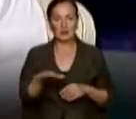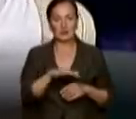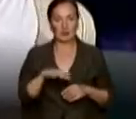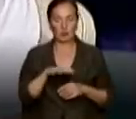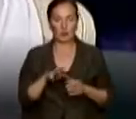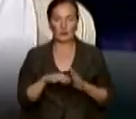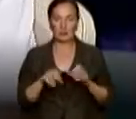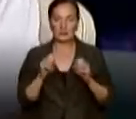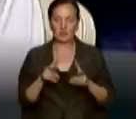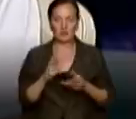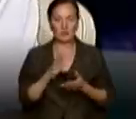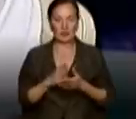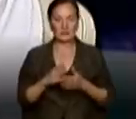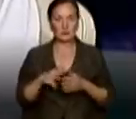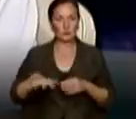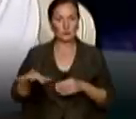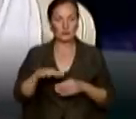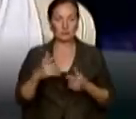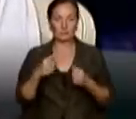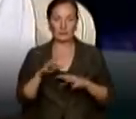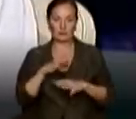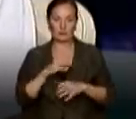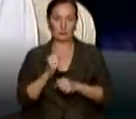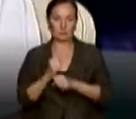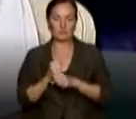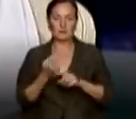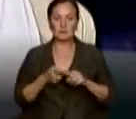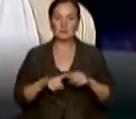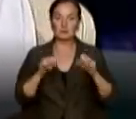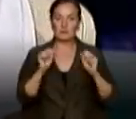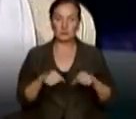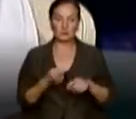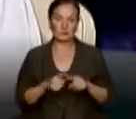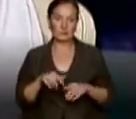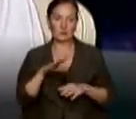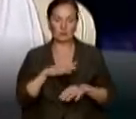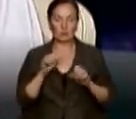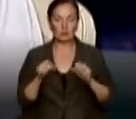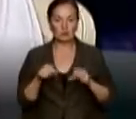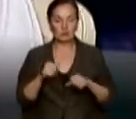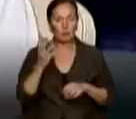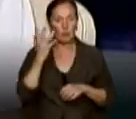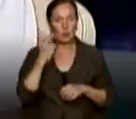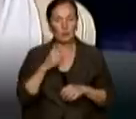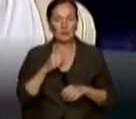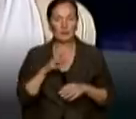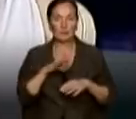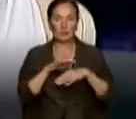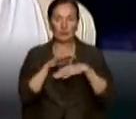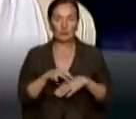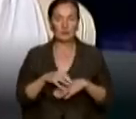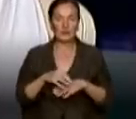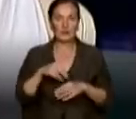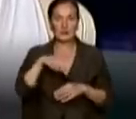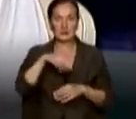було проведено роботи, і там можна. Так, це було можливо. Так само, як я знаю, що коли проводилась Повиха Фест, там теж тоді